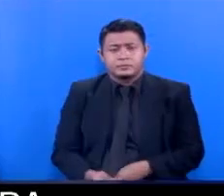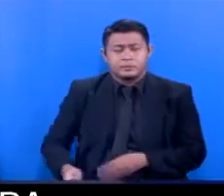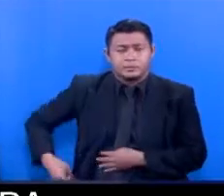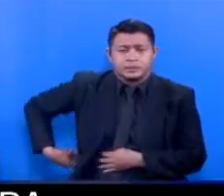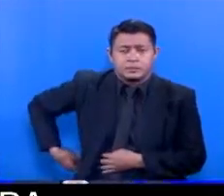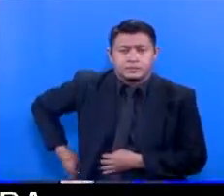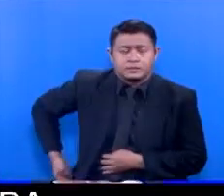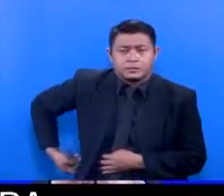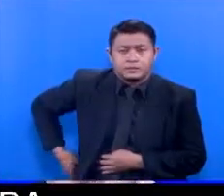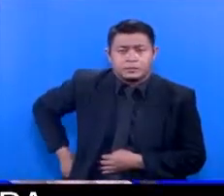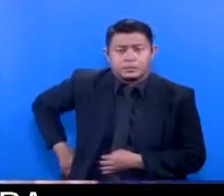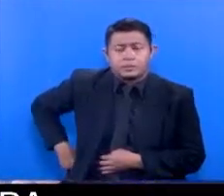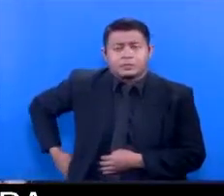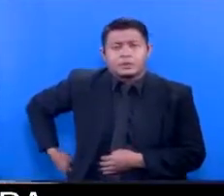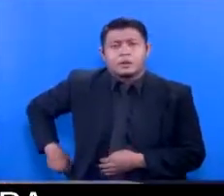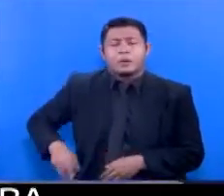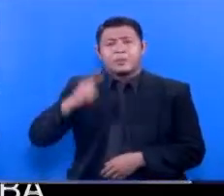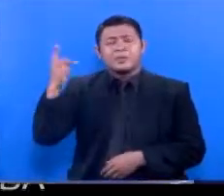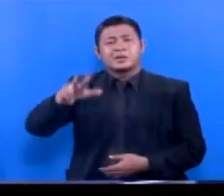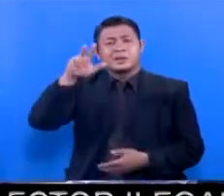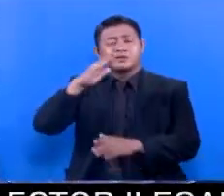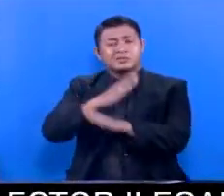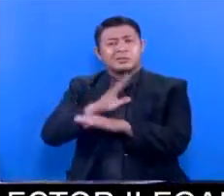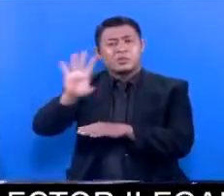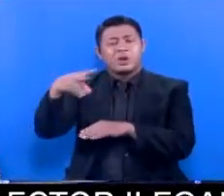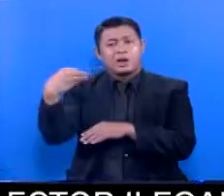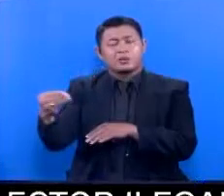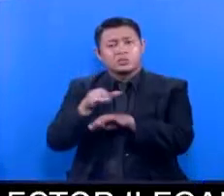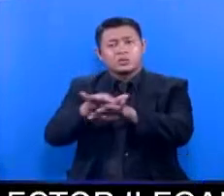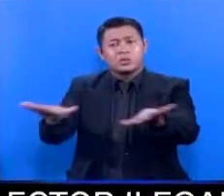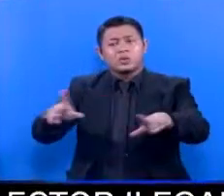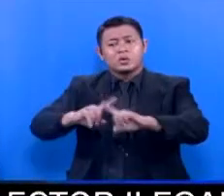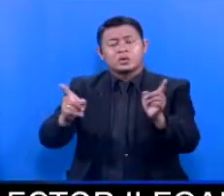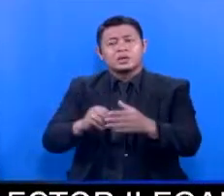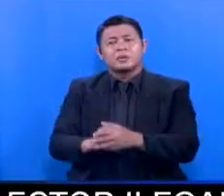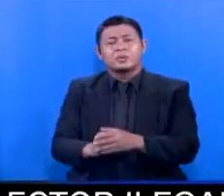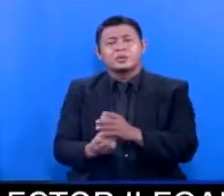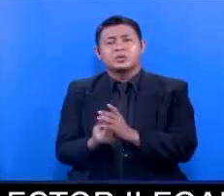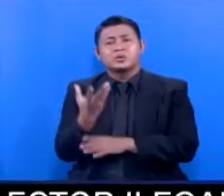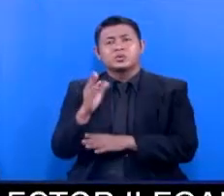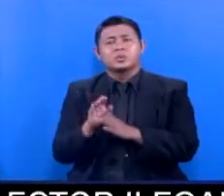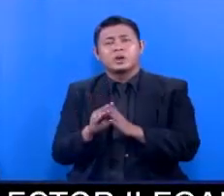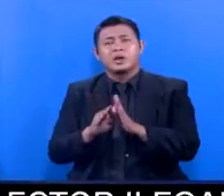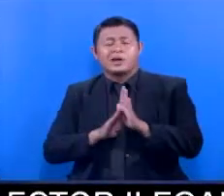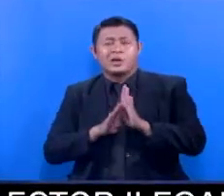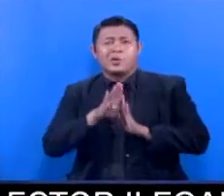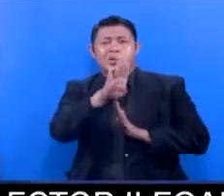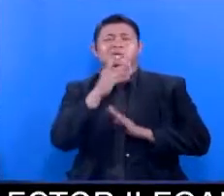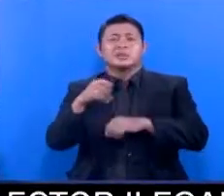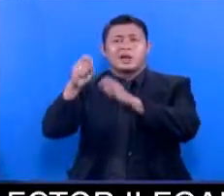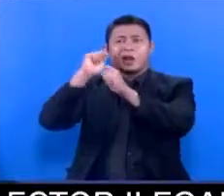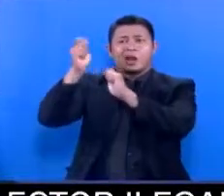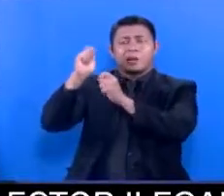Kebijakan larangan mudik telah digulirkan oleh pemerintah untuk menekan laju penyebaran COVID-19. Namun potensi lonjakan kasus COVID-19 usai